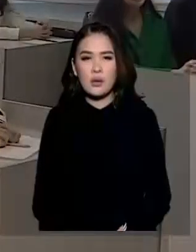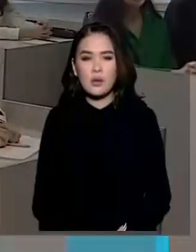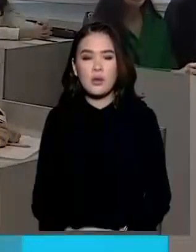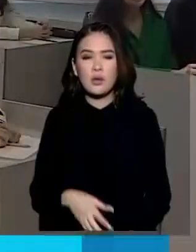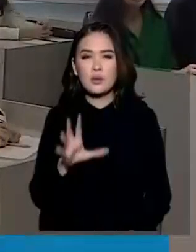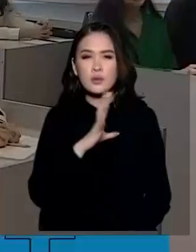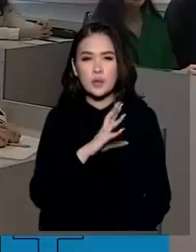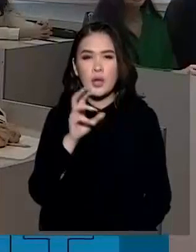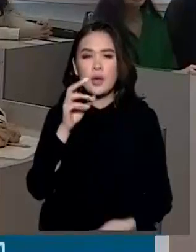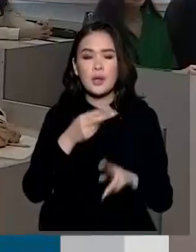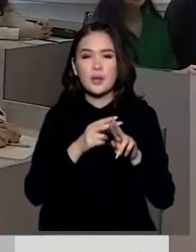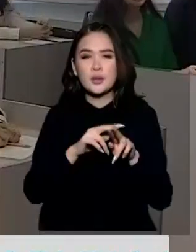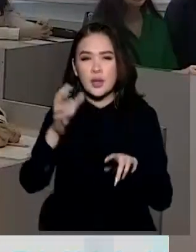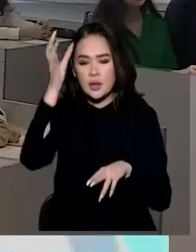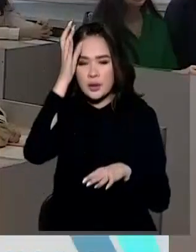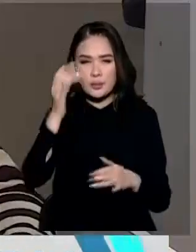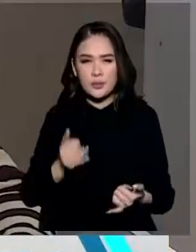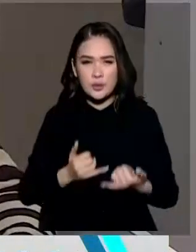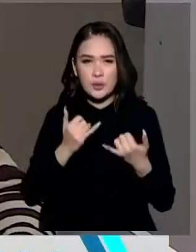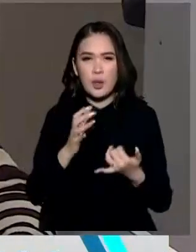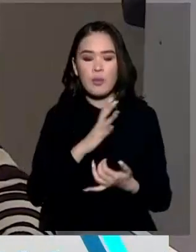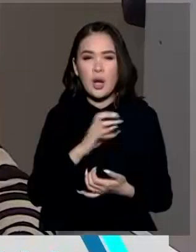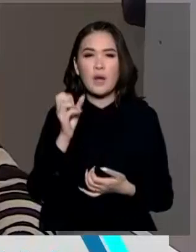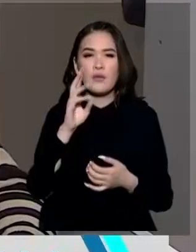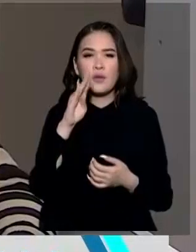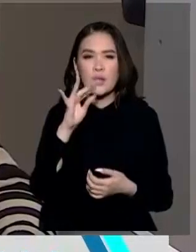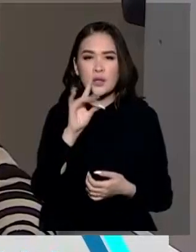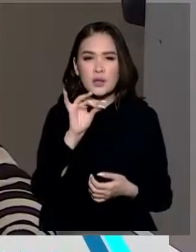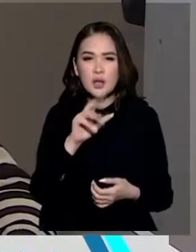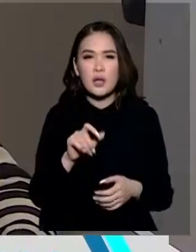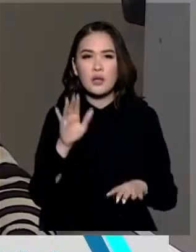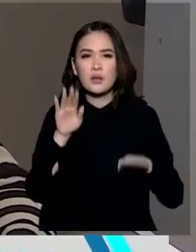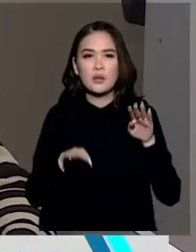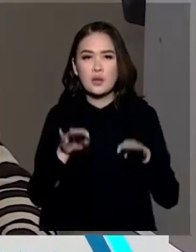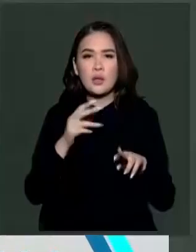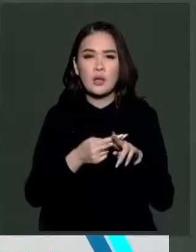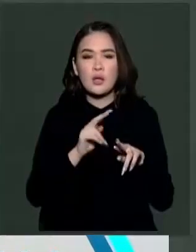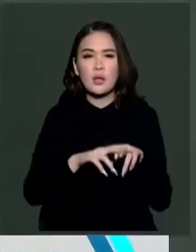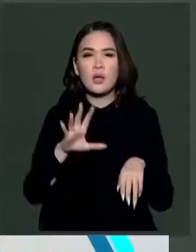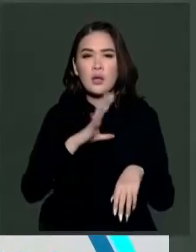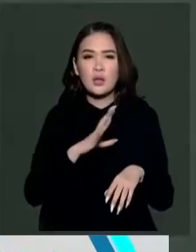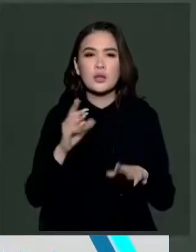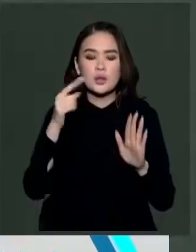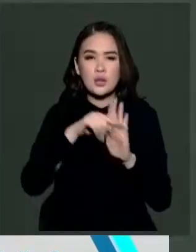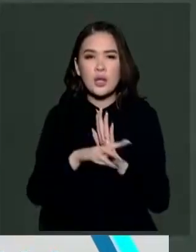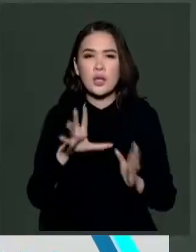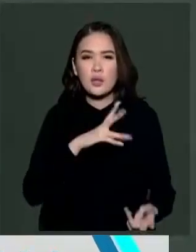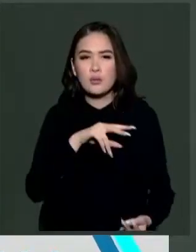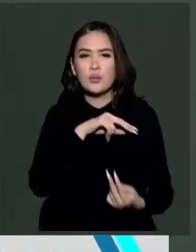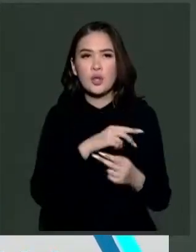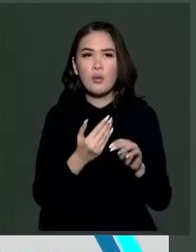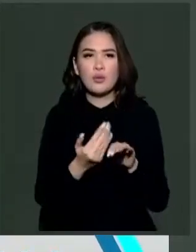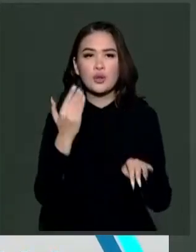Ратбай Мырзақұлов ғұмырын ғылымға арнаған ғалым. Астрофизика, гравитация, космология және солитон теориясындағы еңбектері бұған